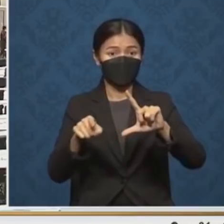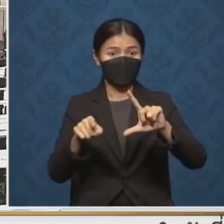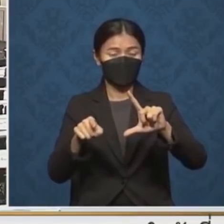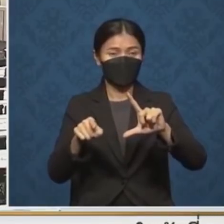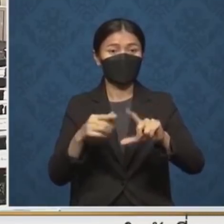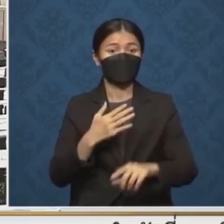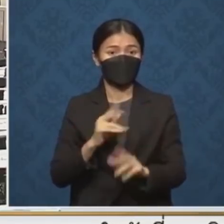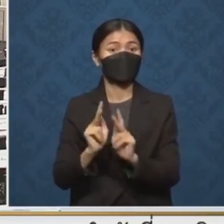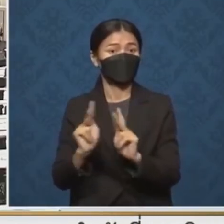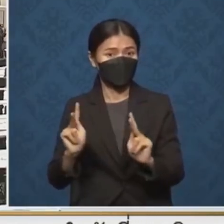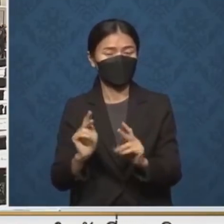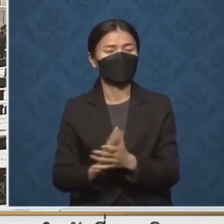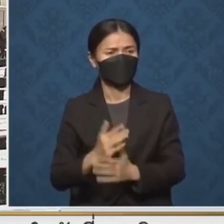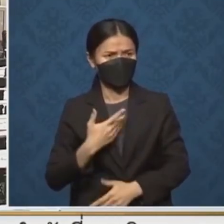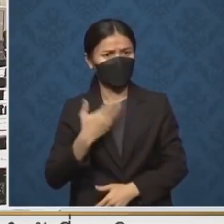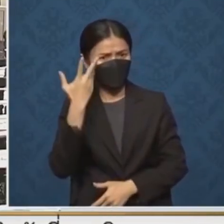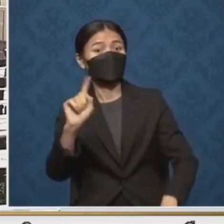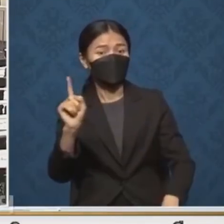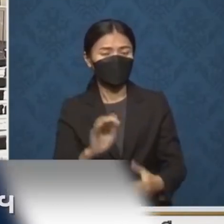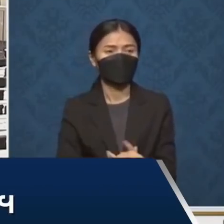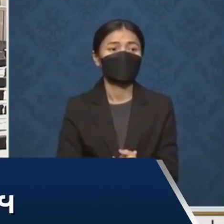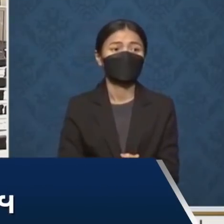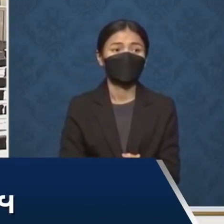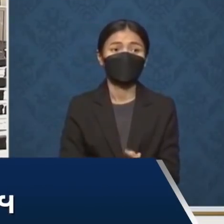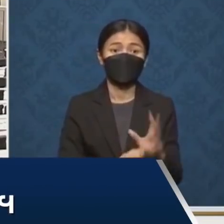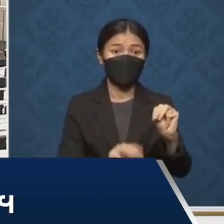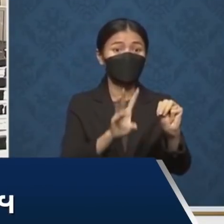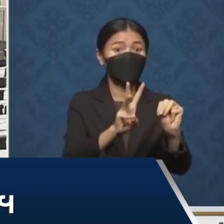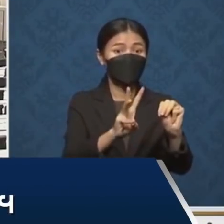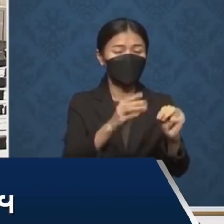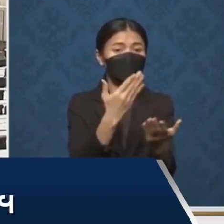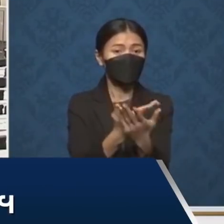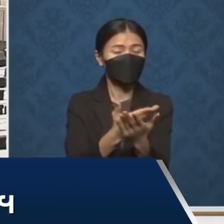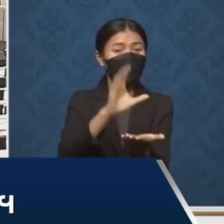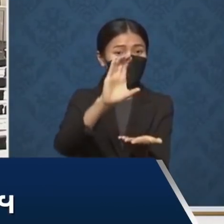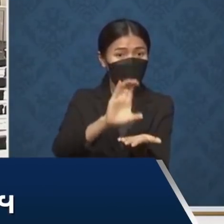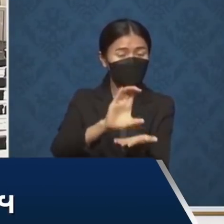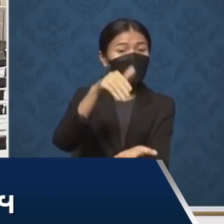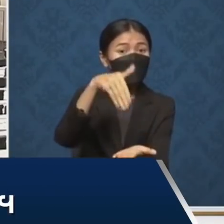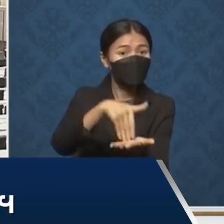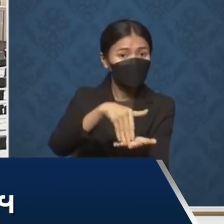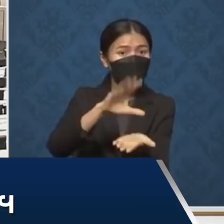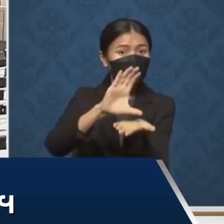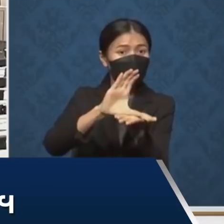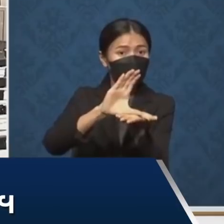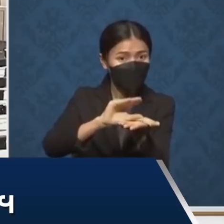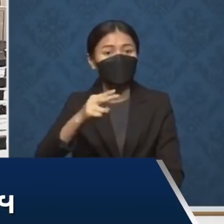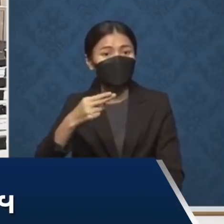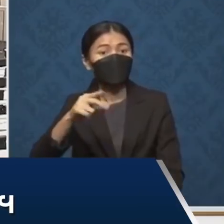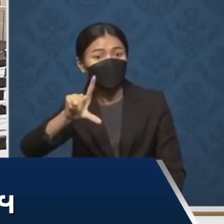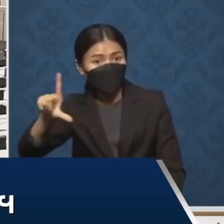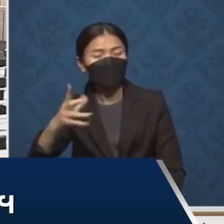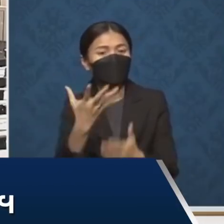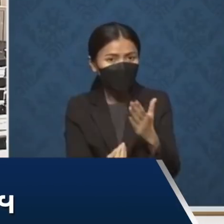ฉันขอสงวนความเห็นเพื่อตัดงบประมาณตามมาตรา6นะคะงบประมาณรายจ่ายงบกลางลง 20,000 ล้านเหลือ